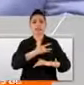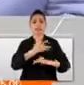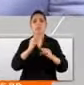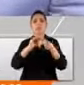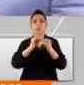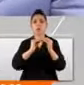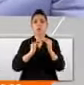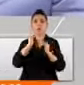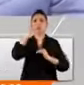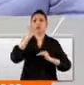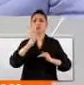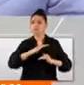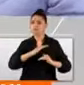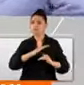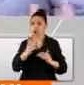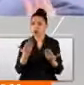enzimleri yüksek çıktı.